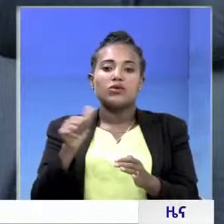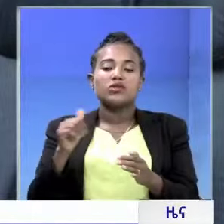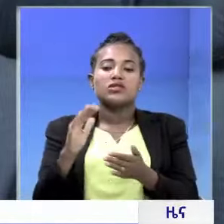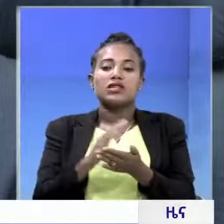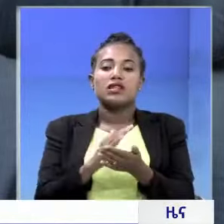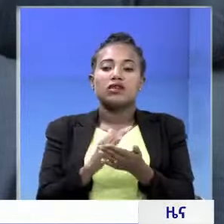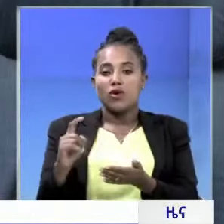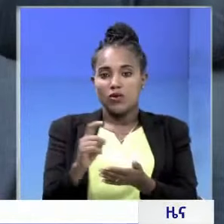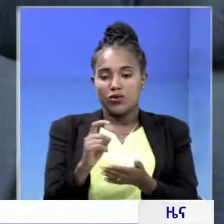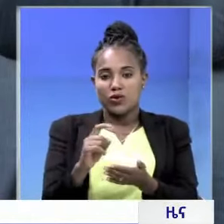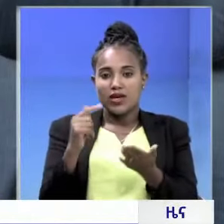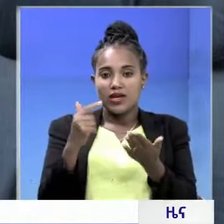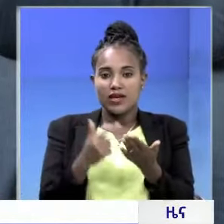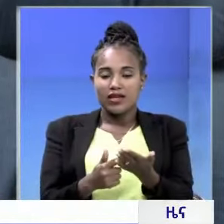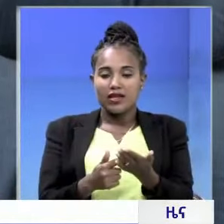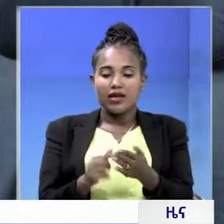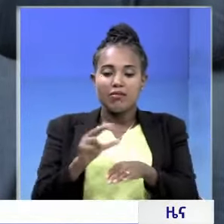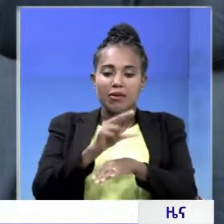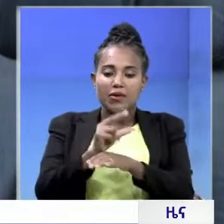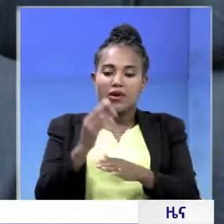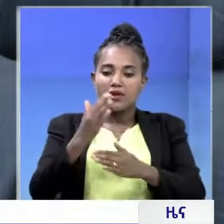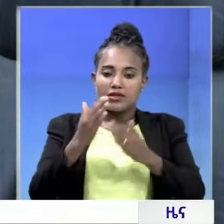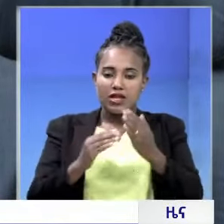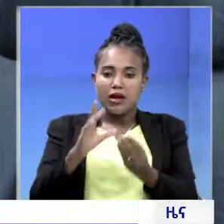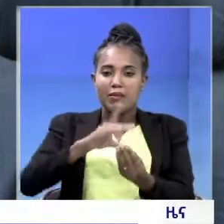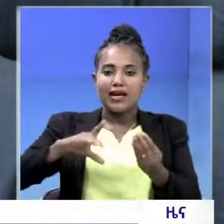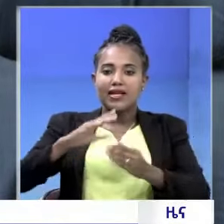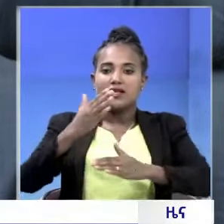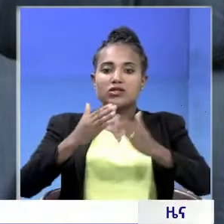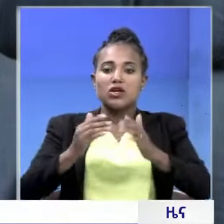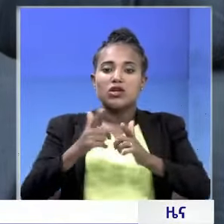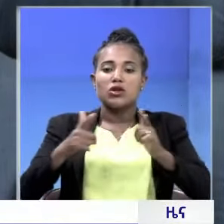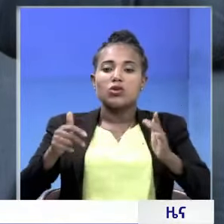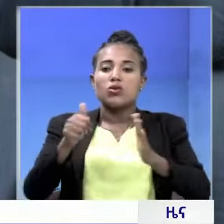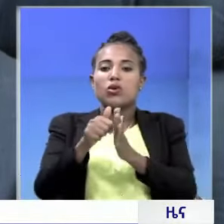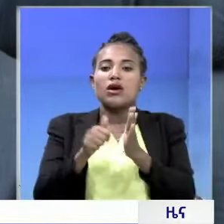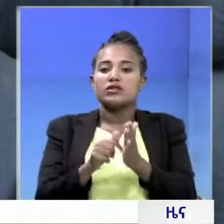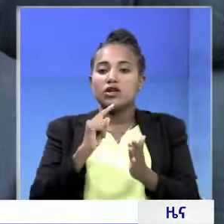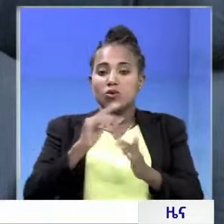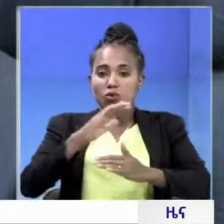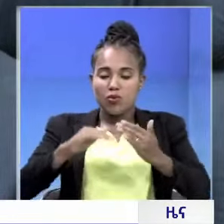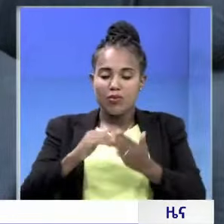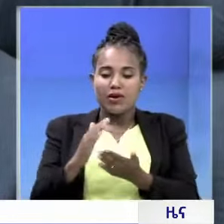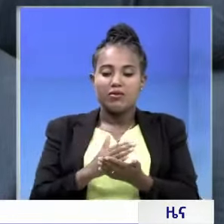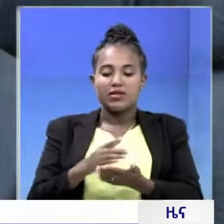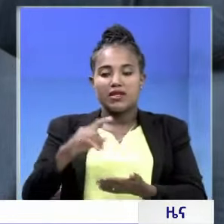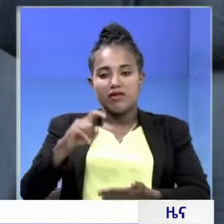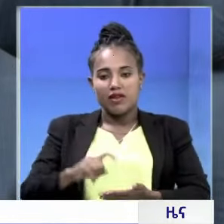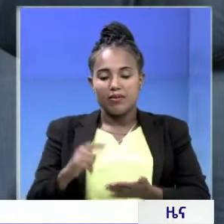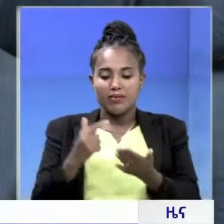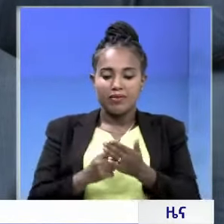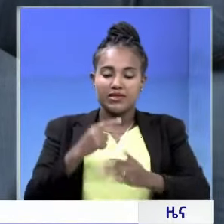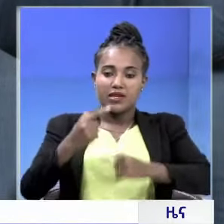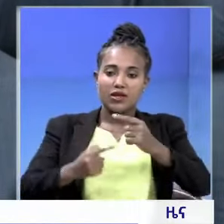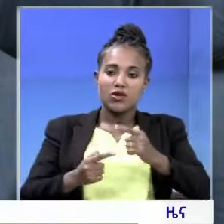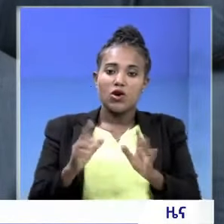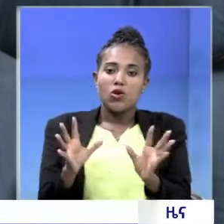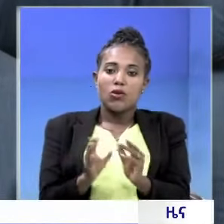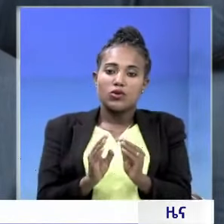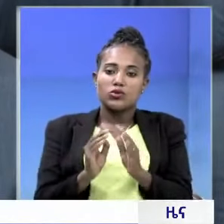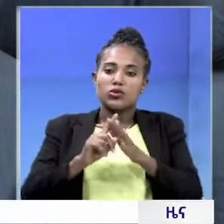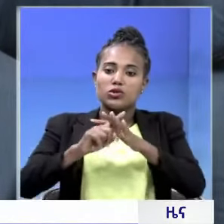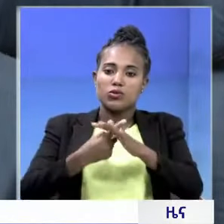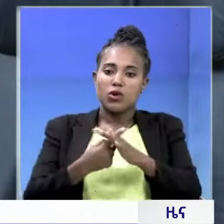ተሳታፊ ይሆናሉ ይህም በብሔራዊ ደረጃና በክልል ደረጃ ትልቁ አጀንዳ ነው ሁሉም መሳተፍ አለበት በዚህ ሂደት ጉባኤዎቹ